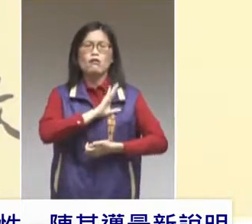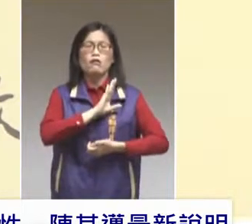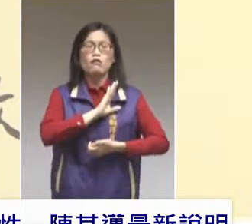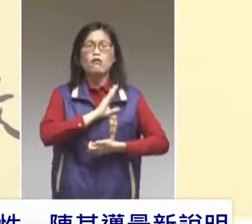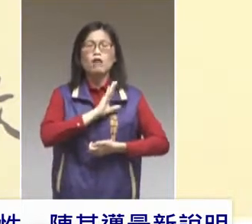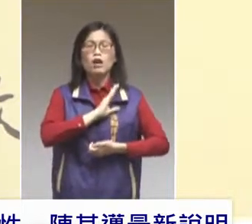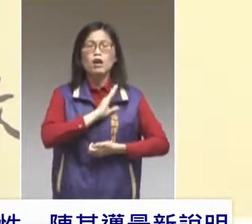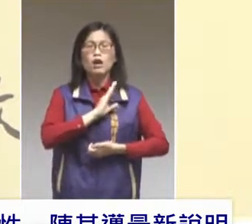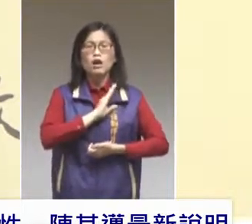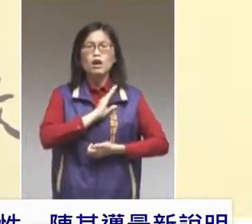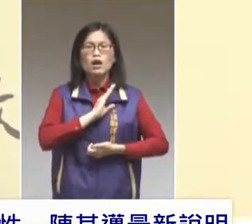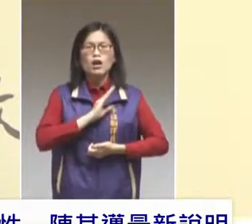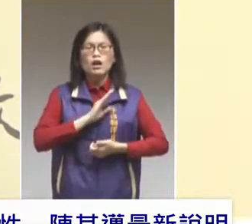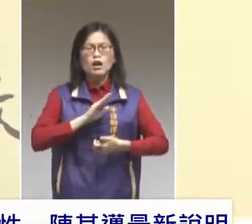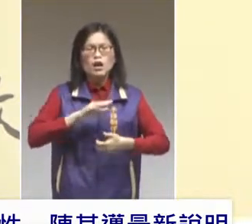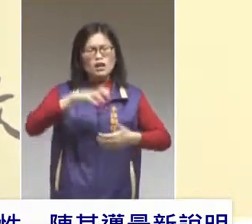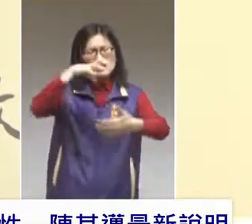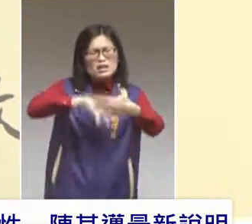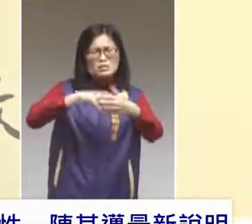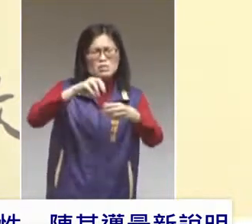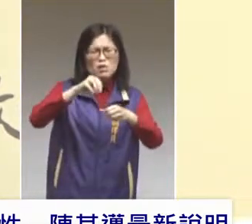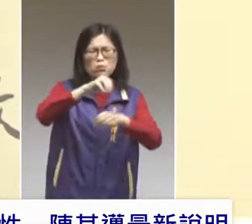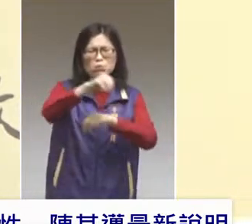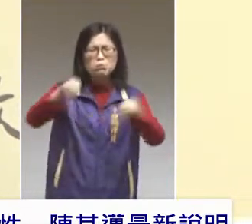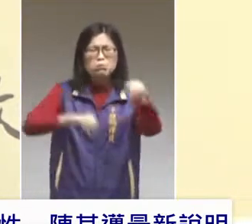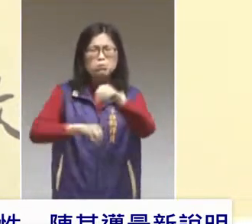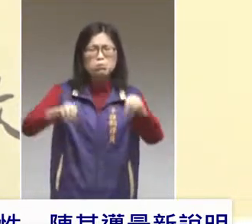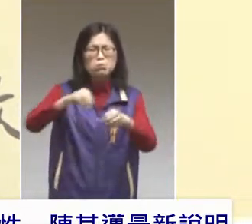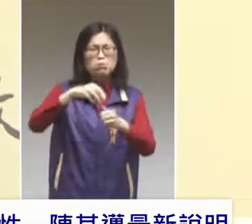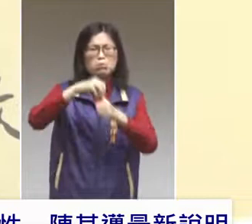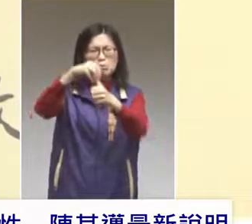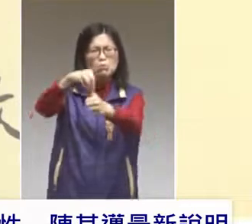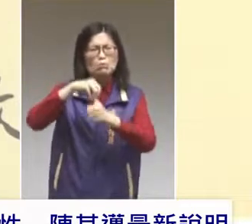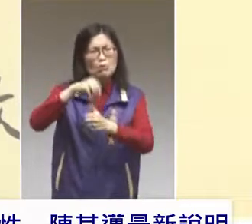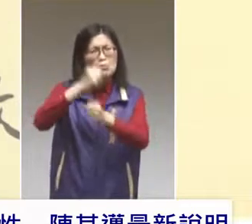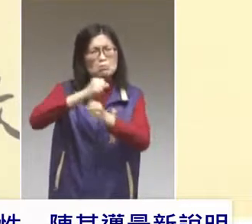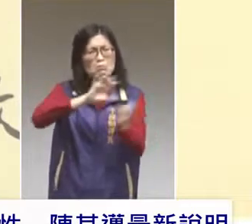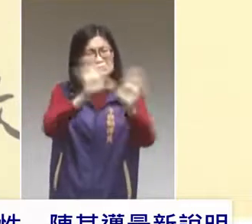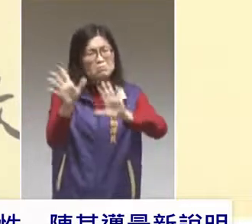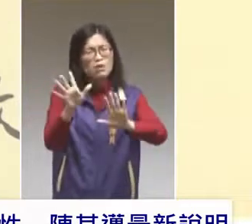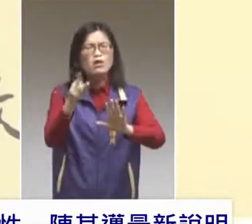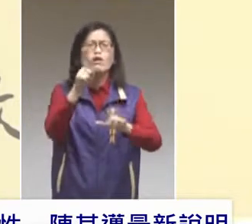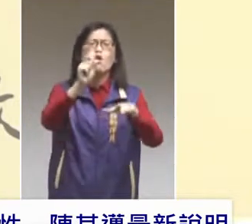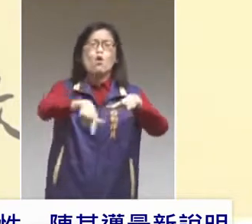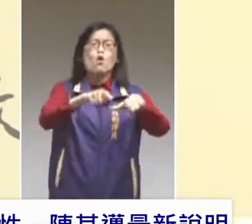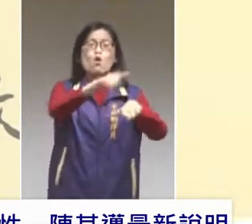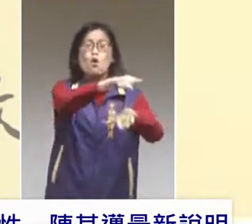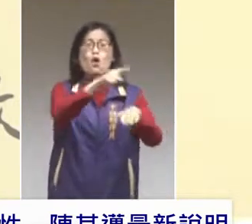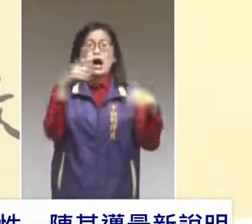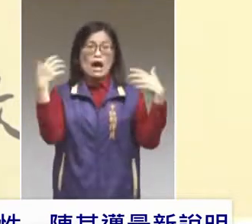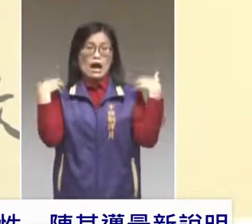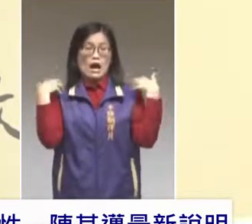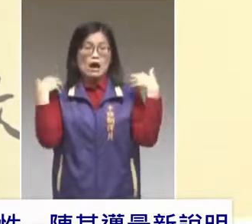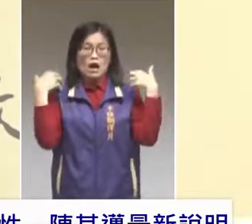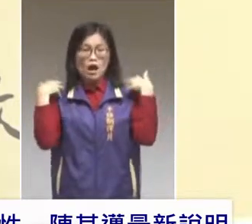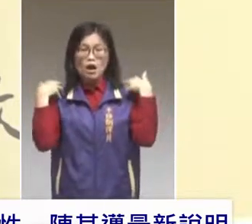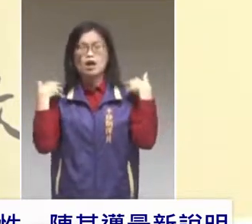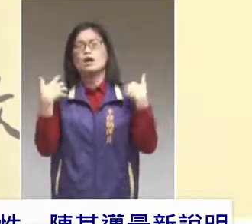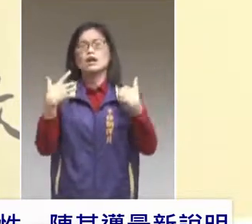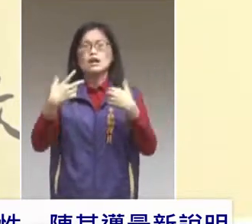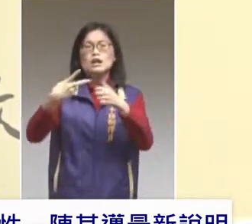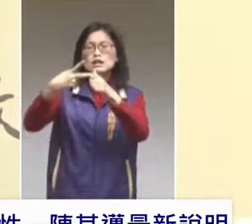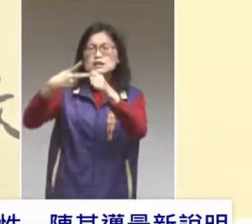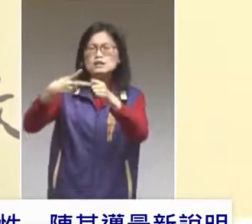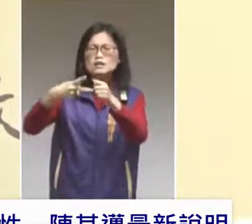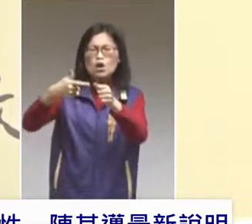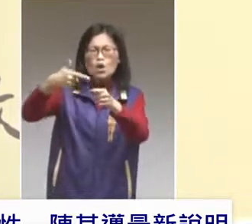呢，是已经确定的事情。那其他的内部调度的状况，那这个由公司这边自行会去处理。